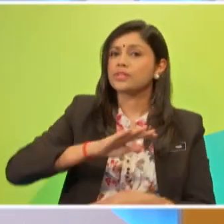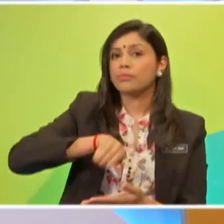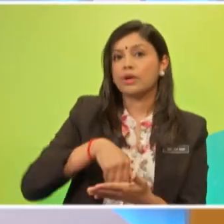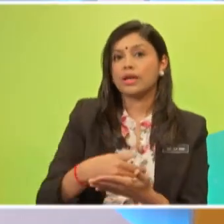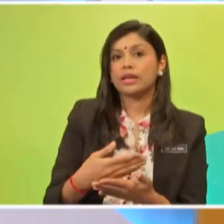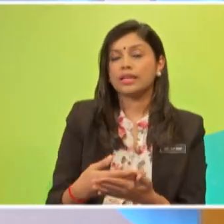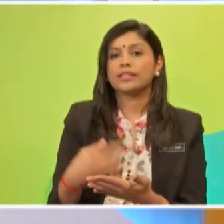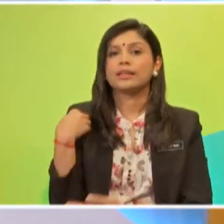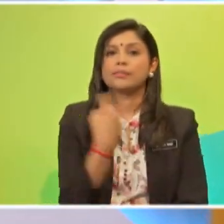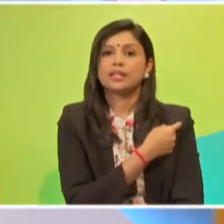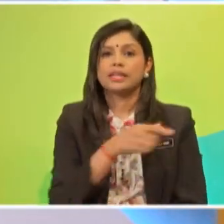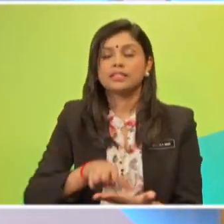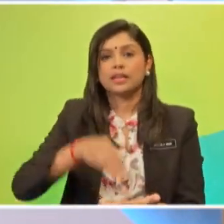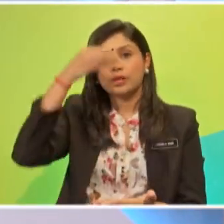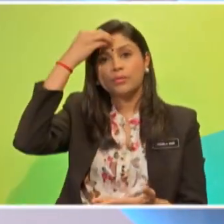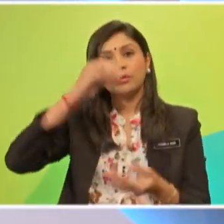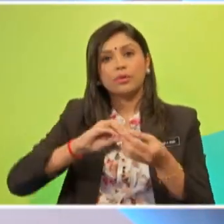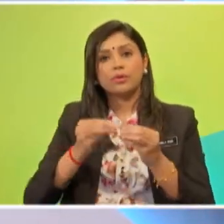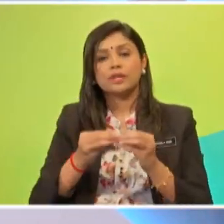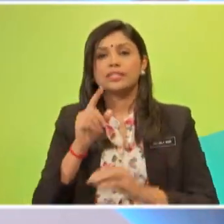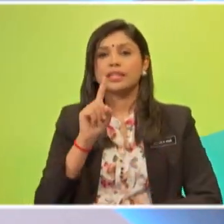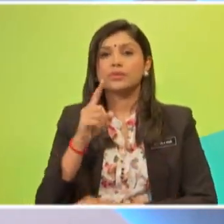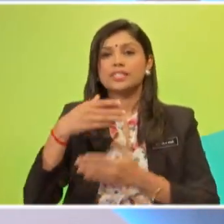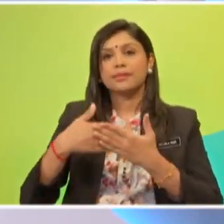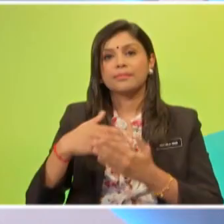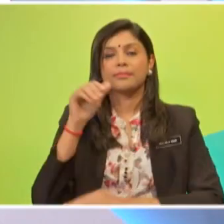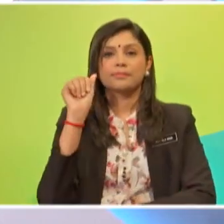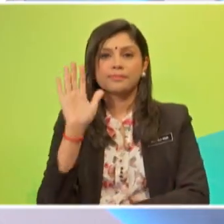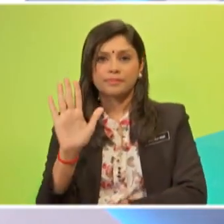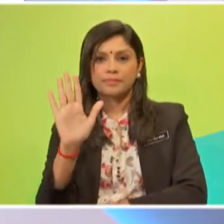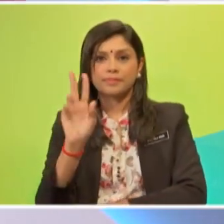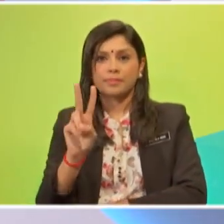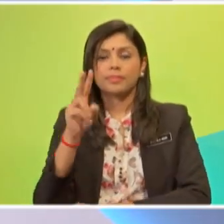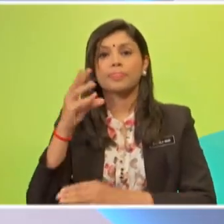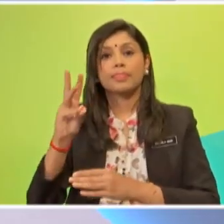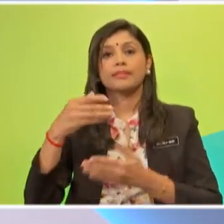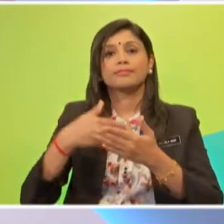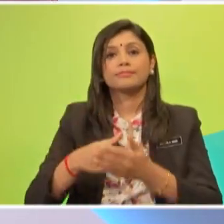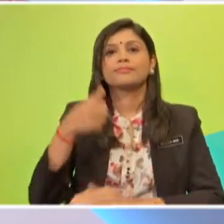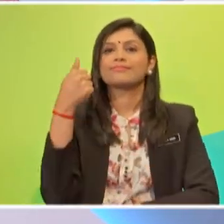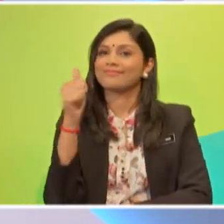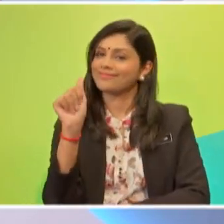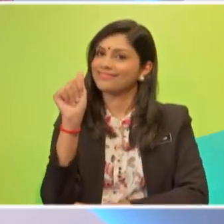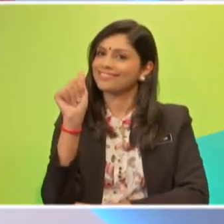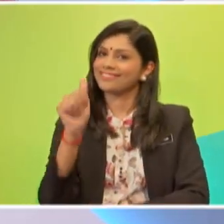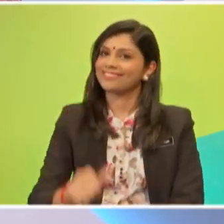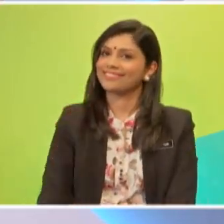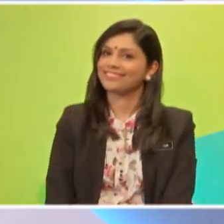jom semua kita belajar nombor. 1 hingga 5, 6 hingga